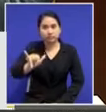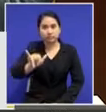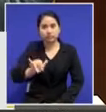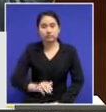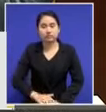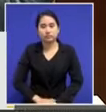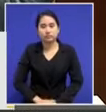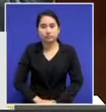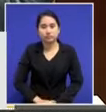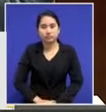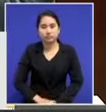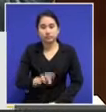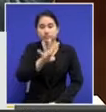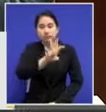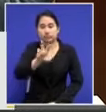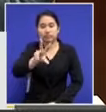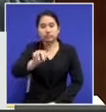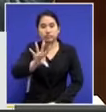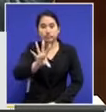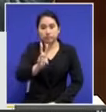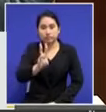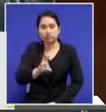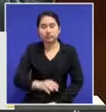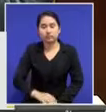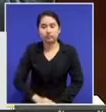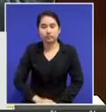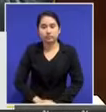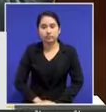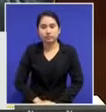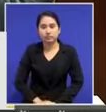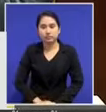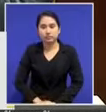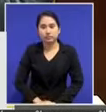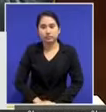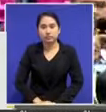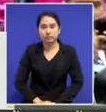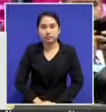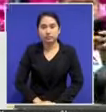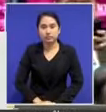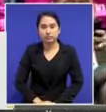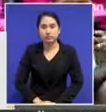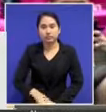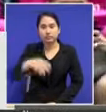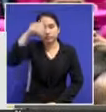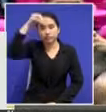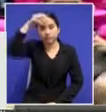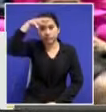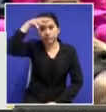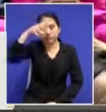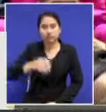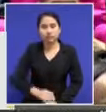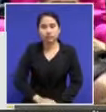ครับ 436นายยุทธพงศ์จรัสเสถียร นายธนาธรจึงรุ่งเรืองกิ